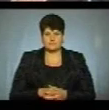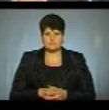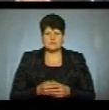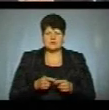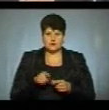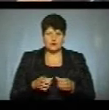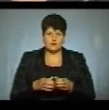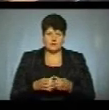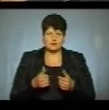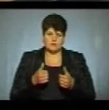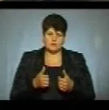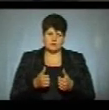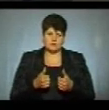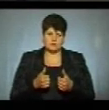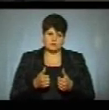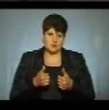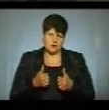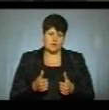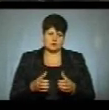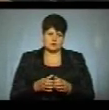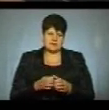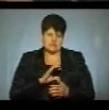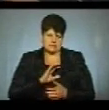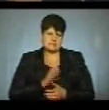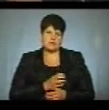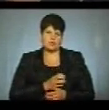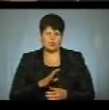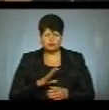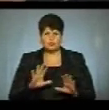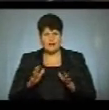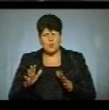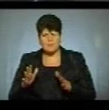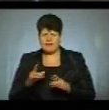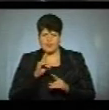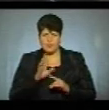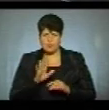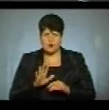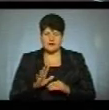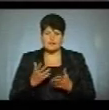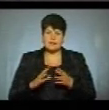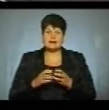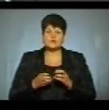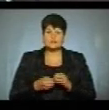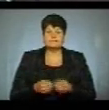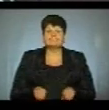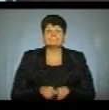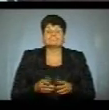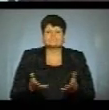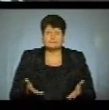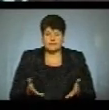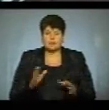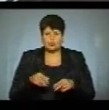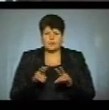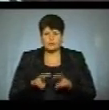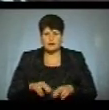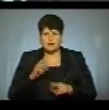командою, хороша команда іграли. Грали з такою командою сильною. Були моменти непогані, але результат ось такий. Будемо